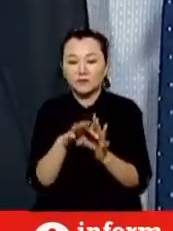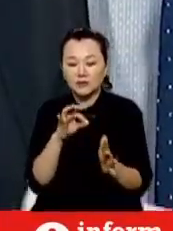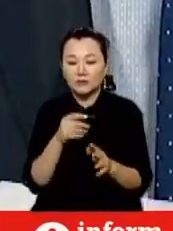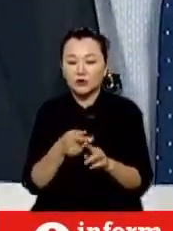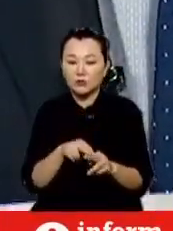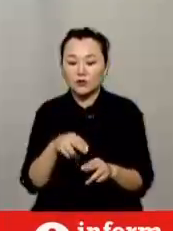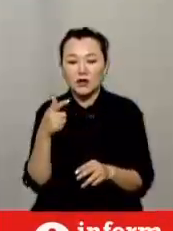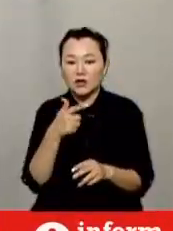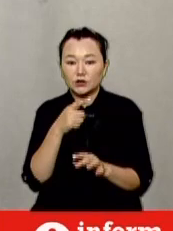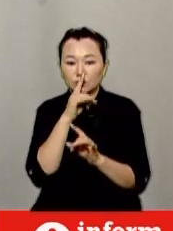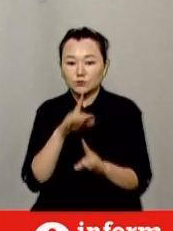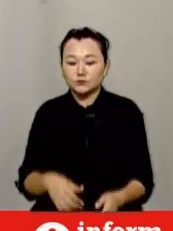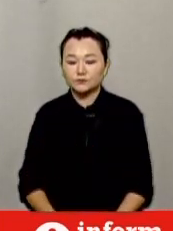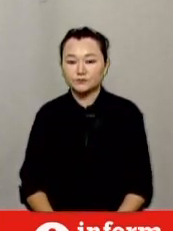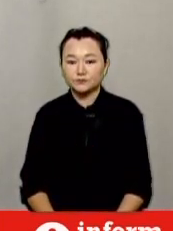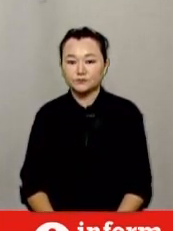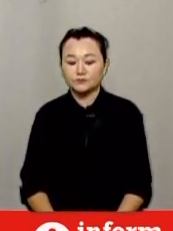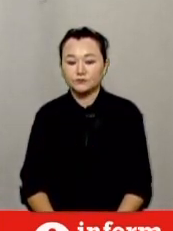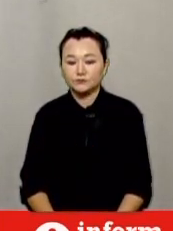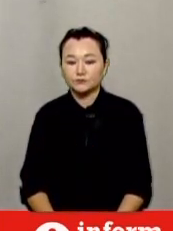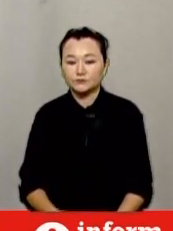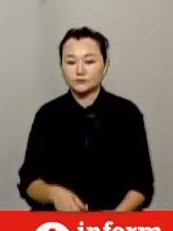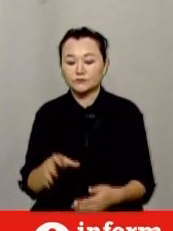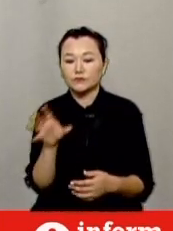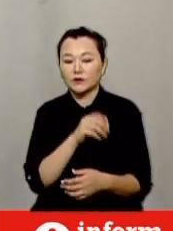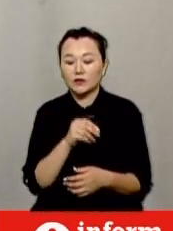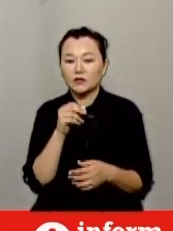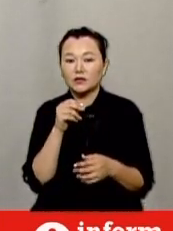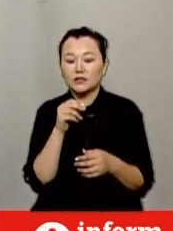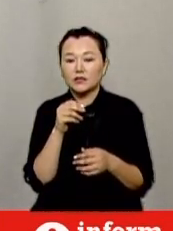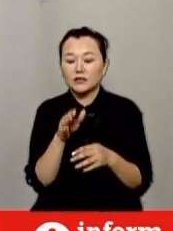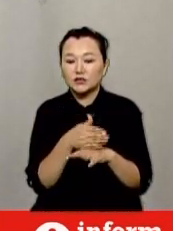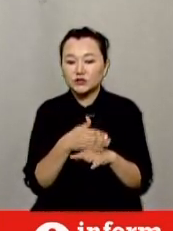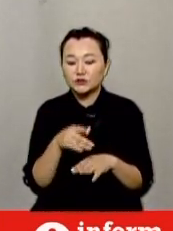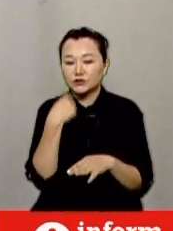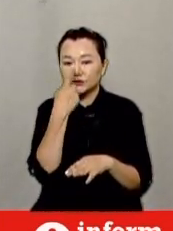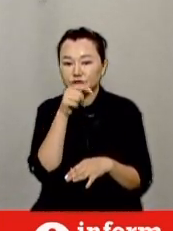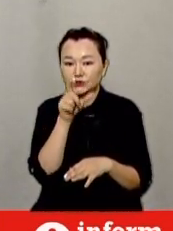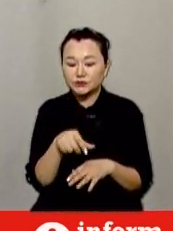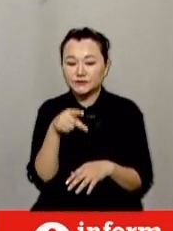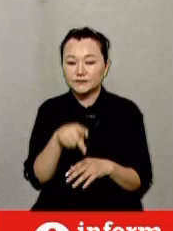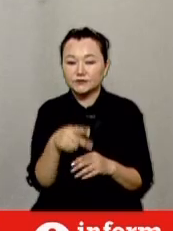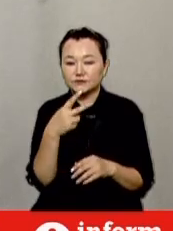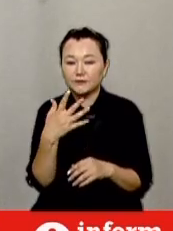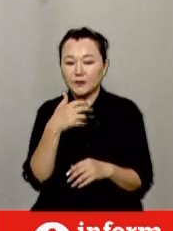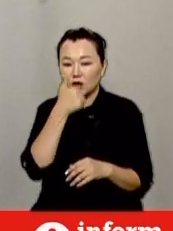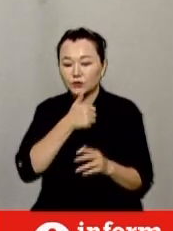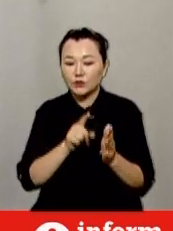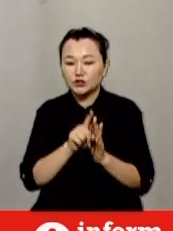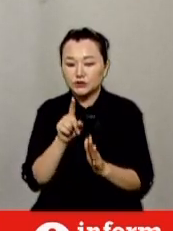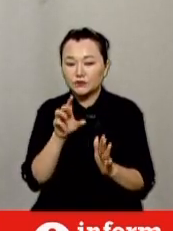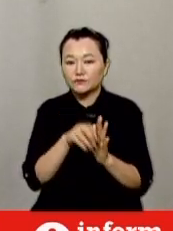болмайды. Арналы әлеуметтік қызметтердің жан басына шаққандағы нормативтерін 2025 жылдан бастап